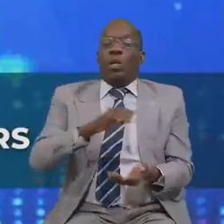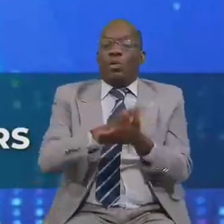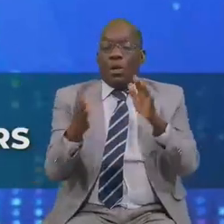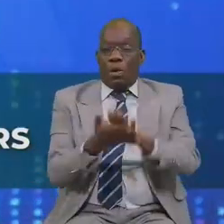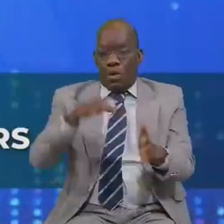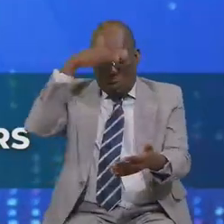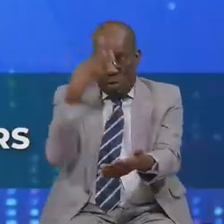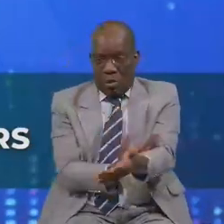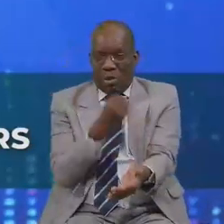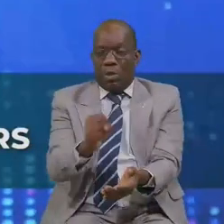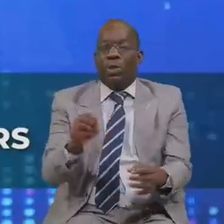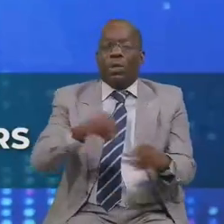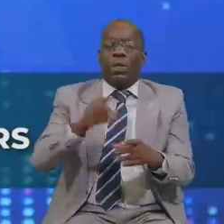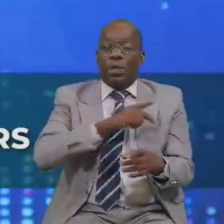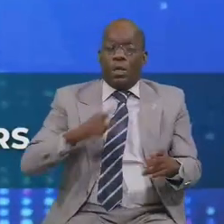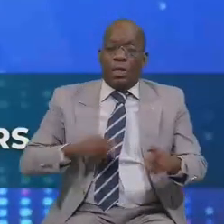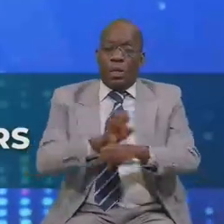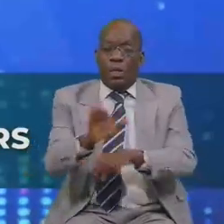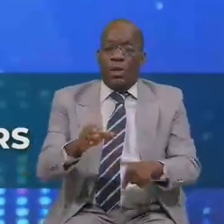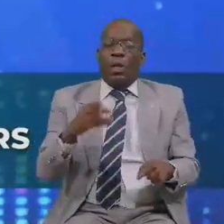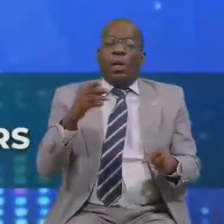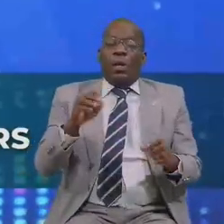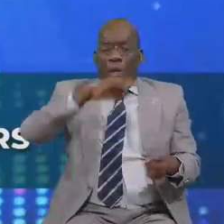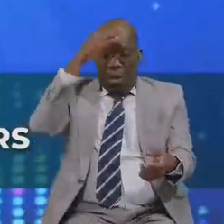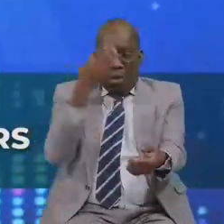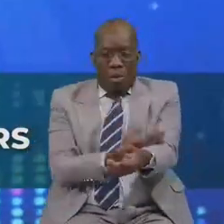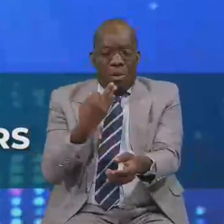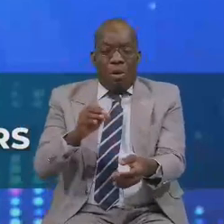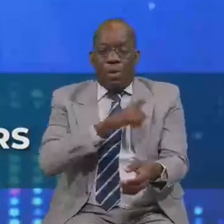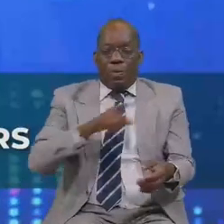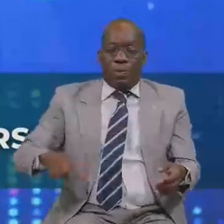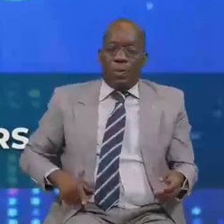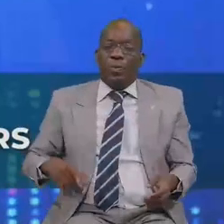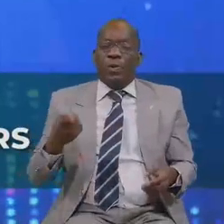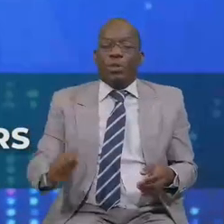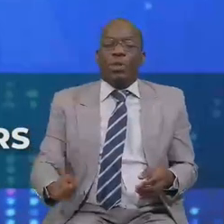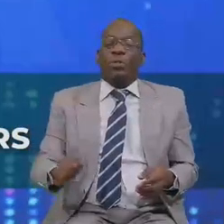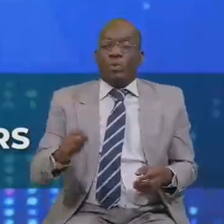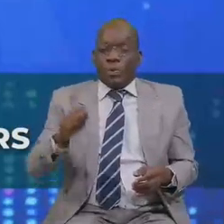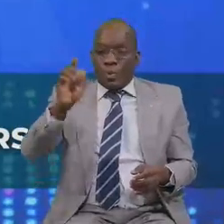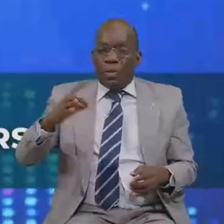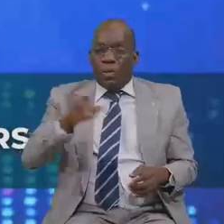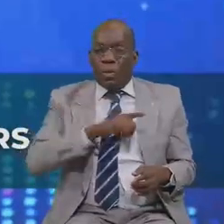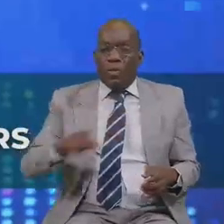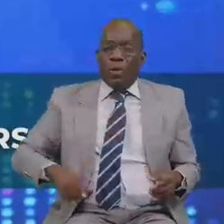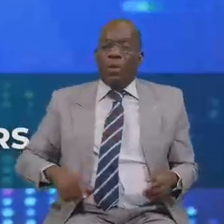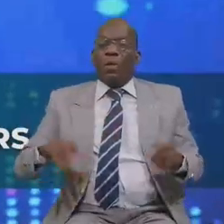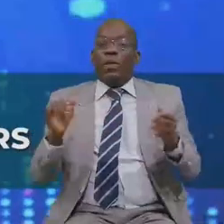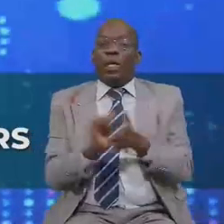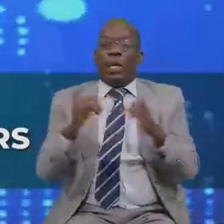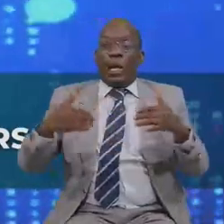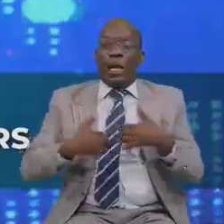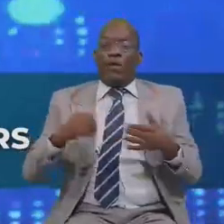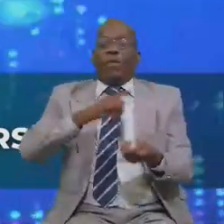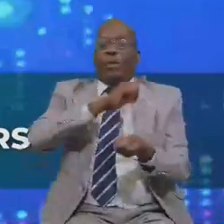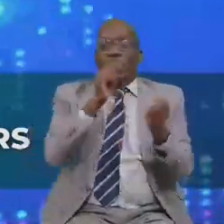dans le royaume, fils du Seigneur. Et les enfants de Dieu ont eu des vies changées, des vies transformées.